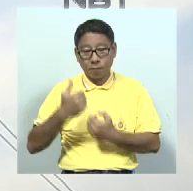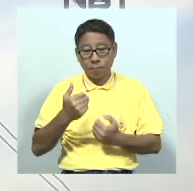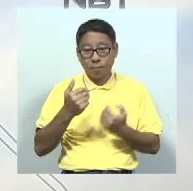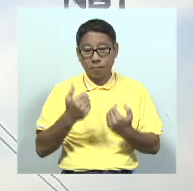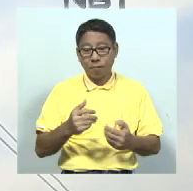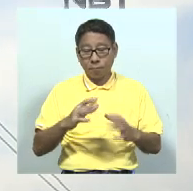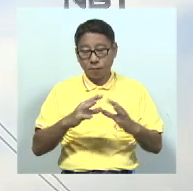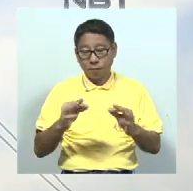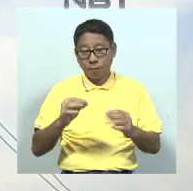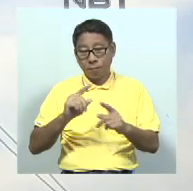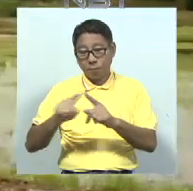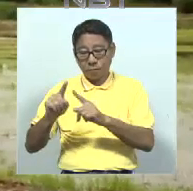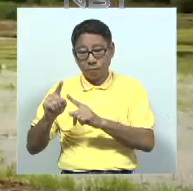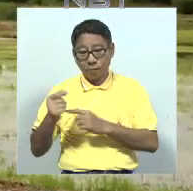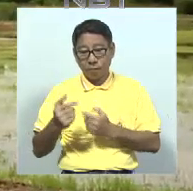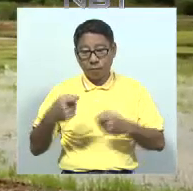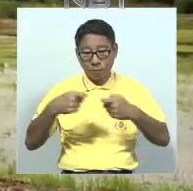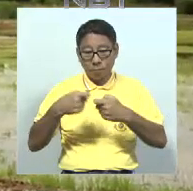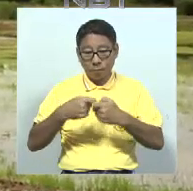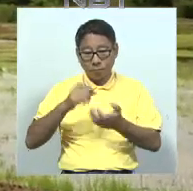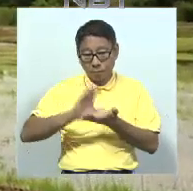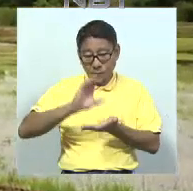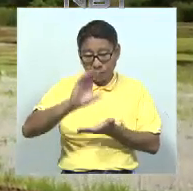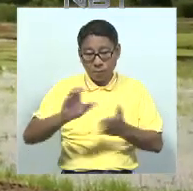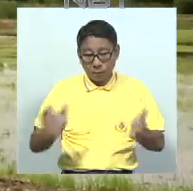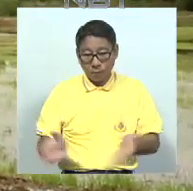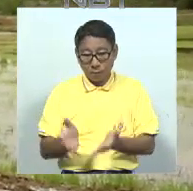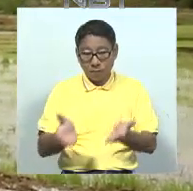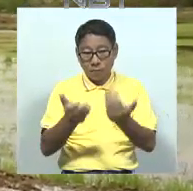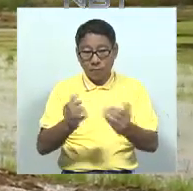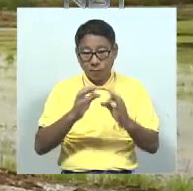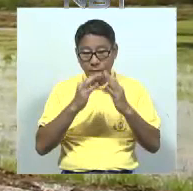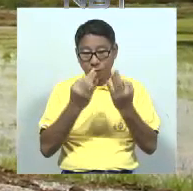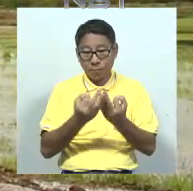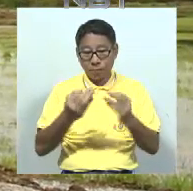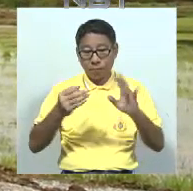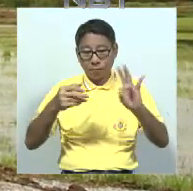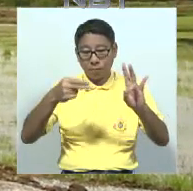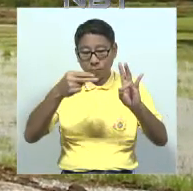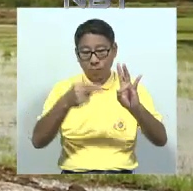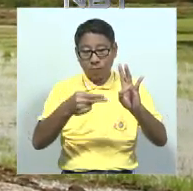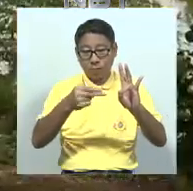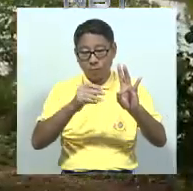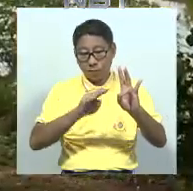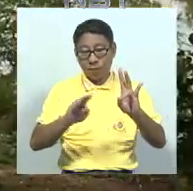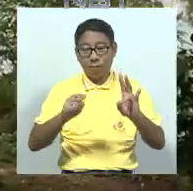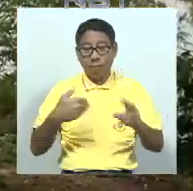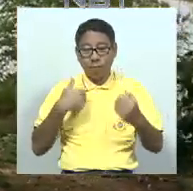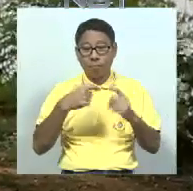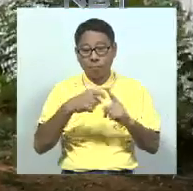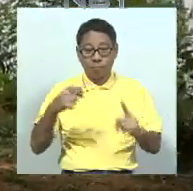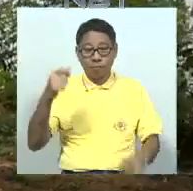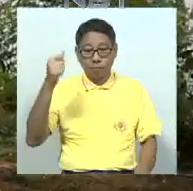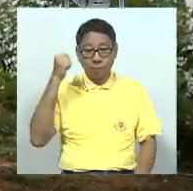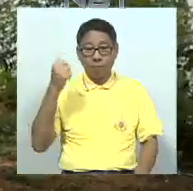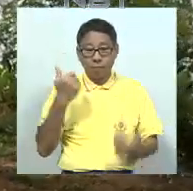ธารณประโยชน์ซึ่งทางไฟฟ้ามีงบประมาณสนับสนุนให้ครอบครัวละ70,000บาทที่มาจากเดิม